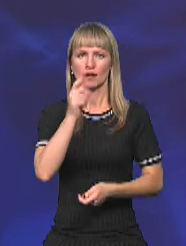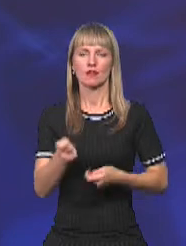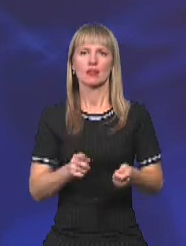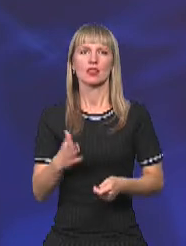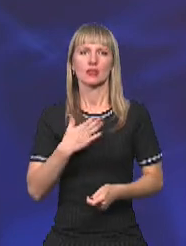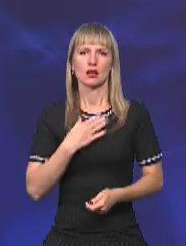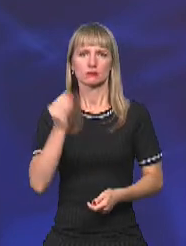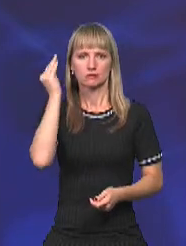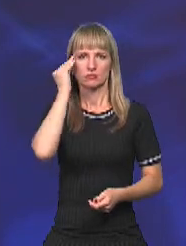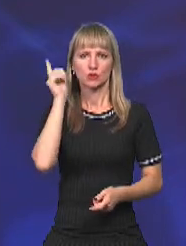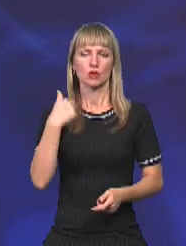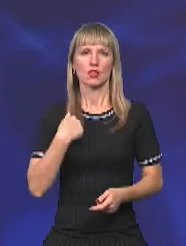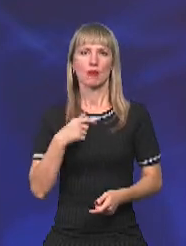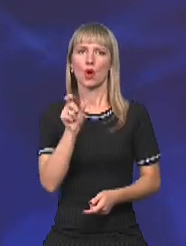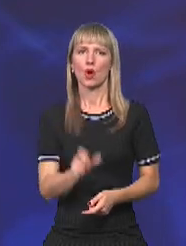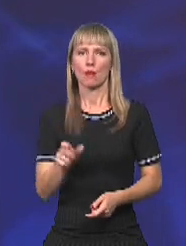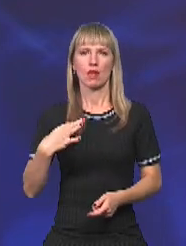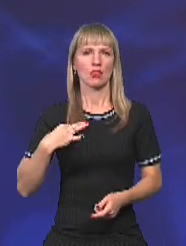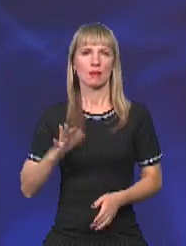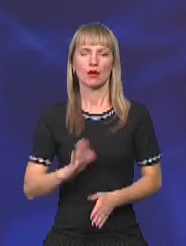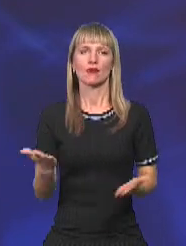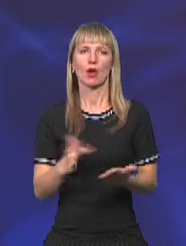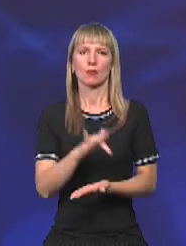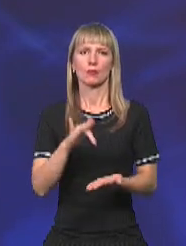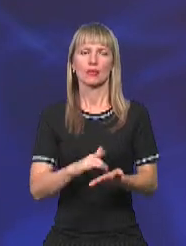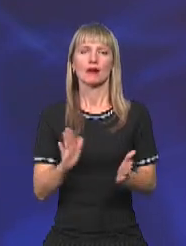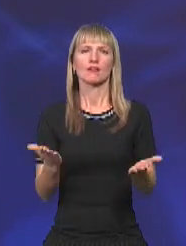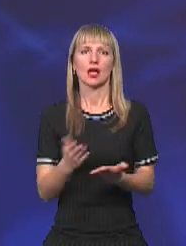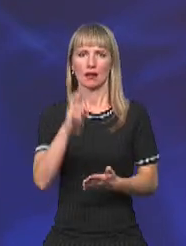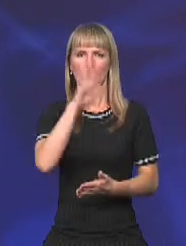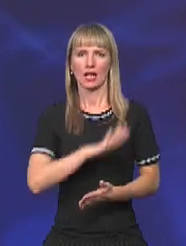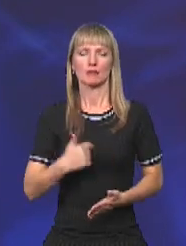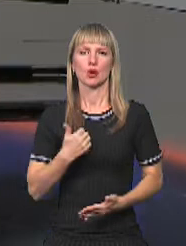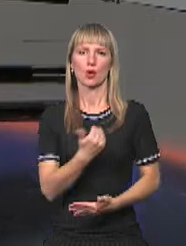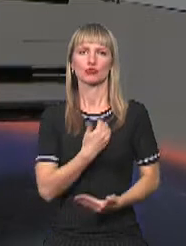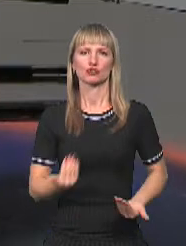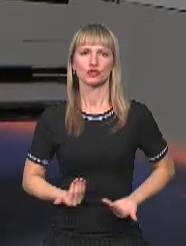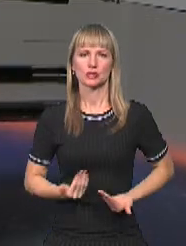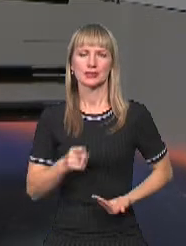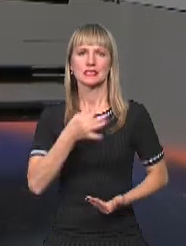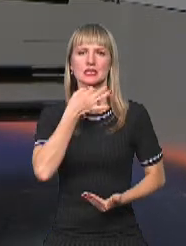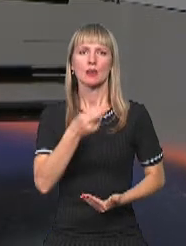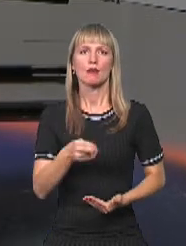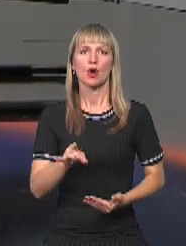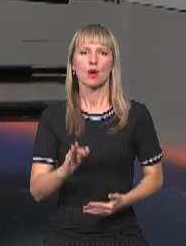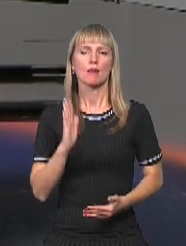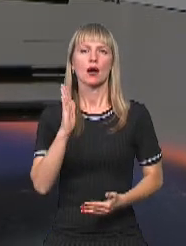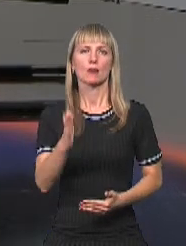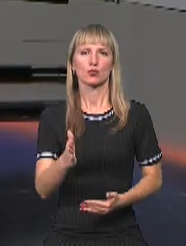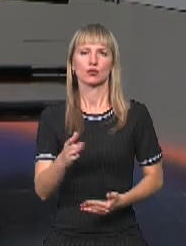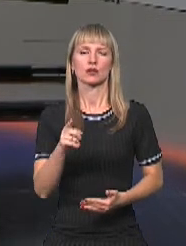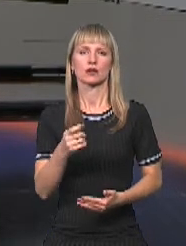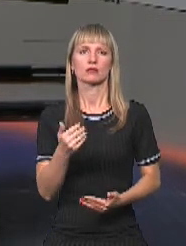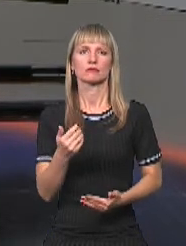позицію, що нам, громадянам, не байдуже, в якому місті, в якій країні ми хочемо жити. Ну, ти сказав про майбутнє. Тут напрошується,